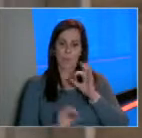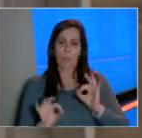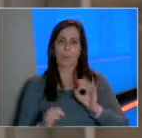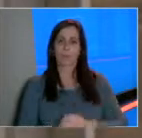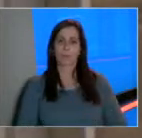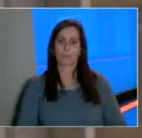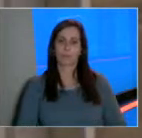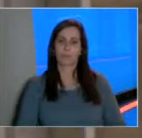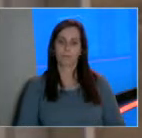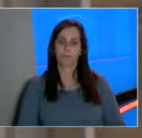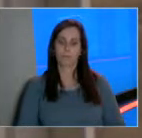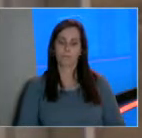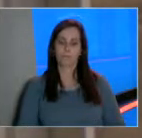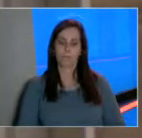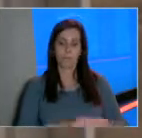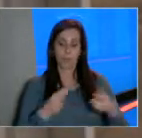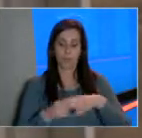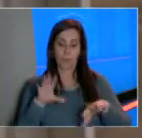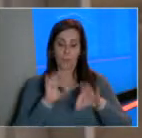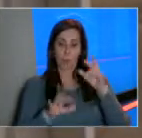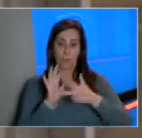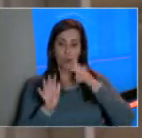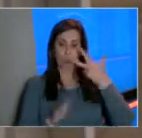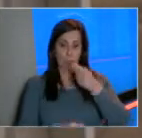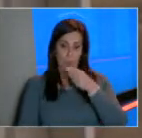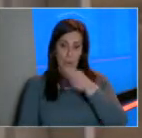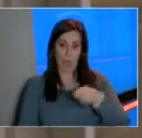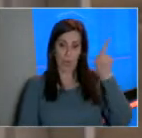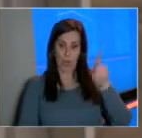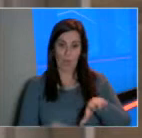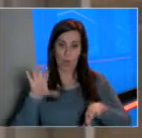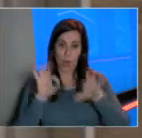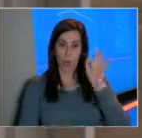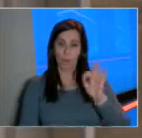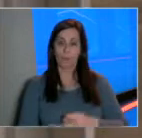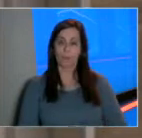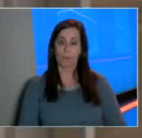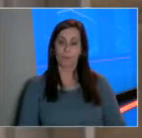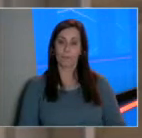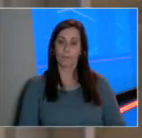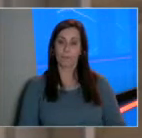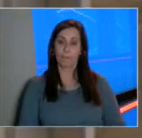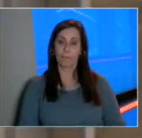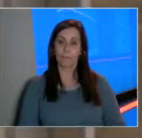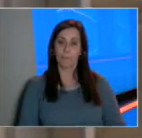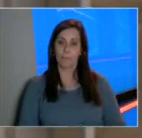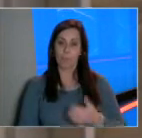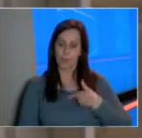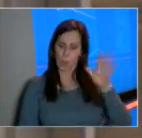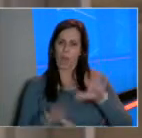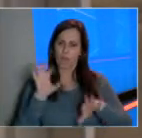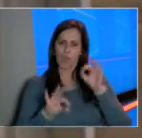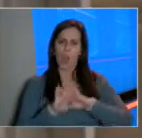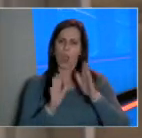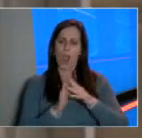באמת. אנחנו עומדים לצאת לבחירות בפעם השלישית השנה, יש סיכוי שתשקול אולי לא להצביע בכלל? אני אצביע